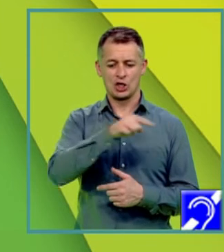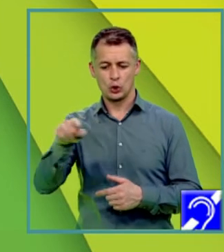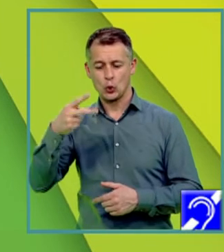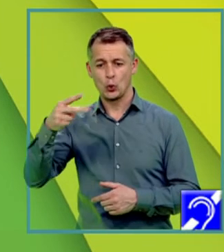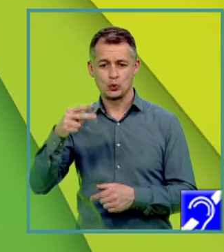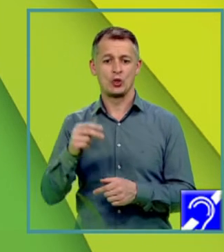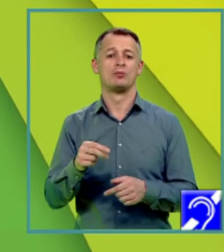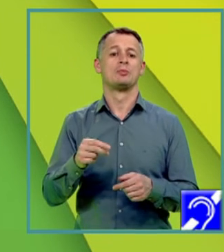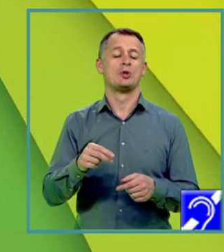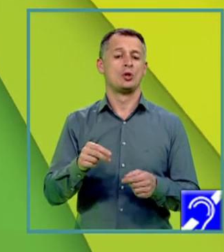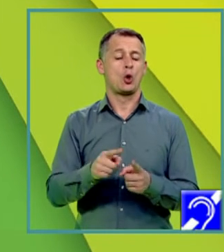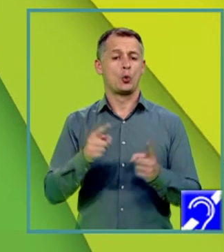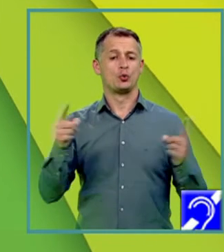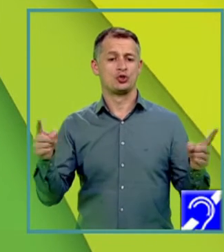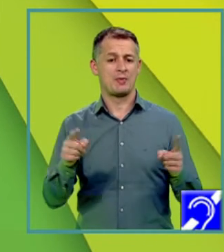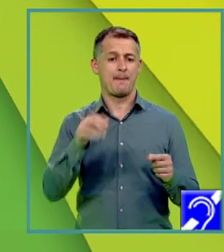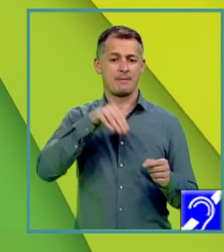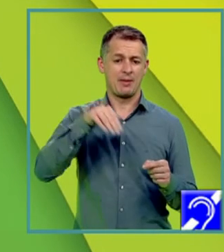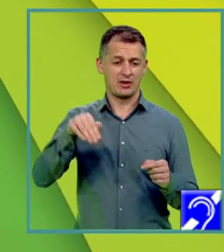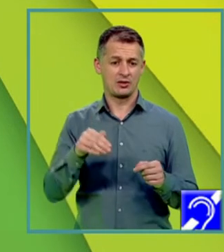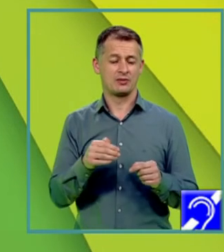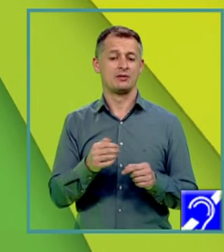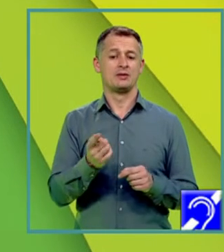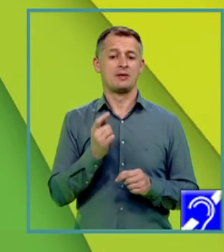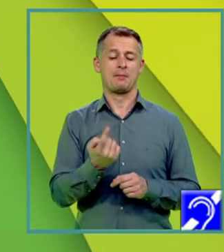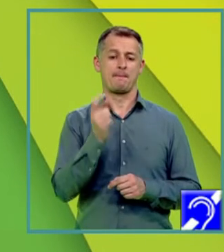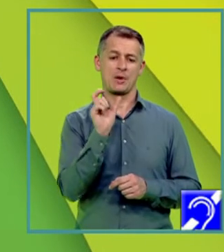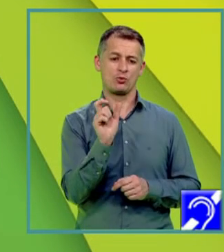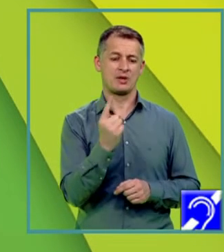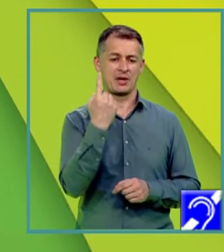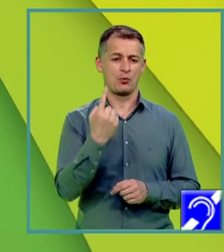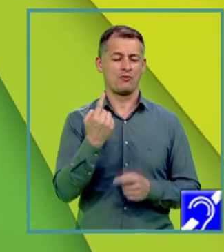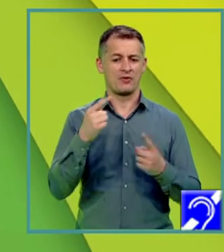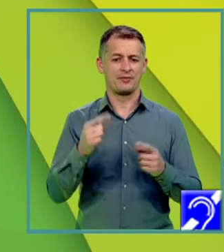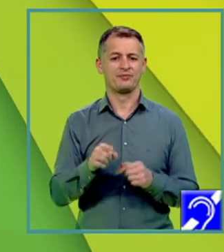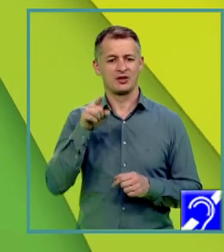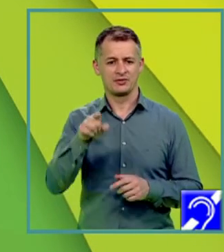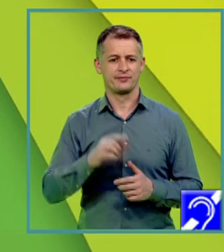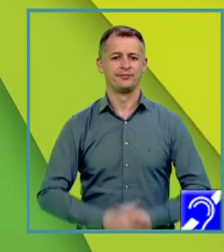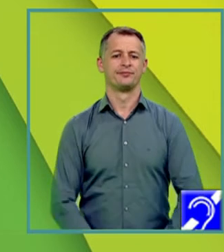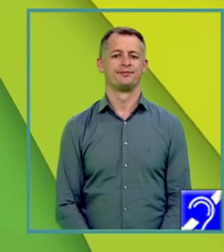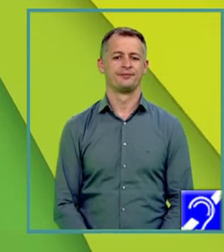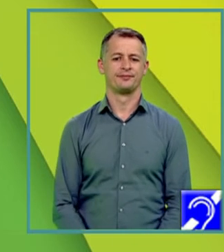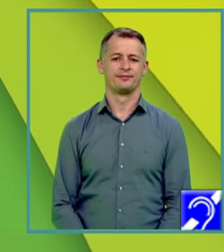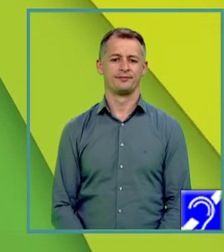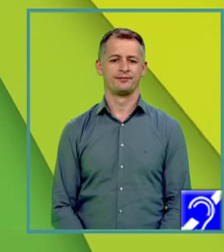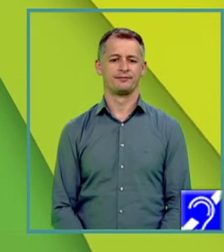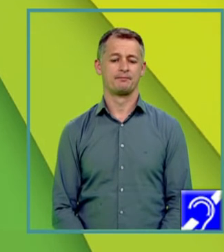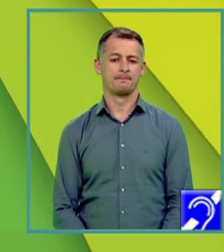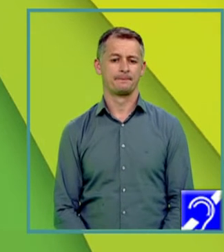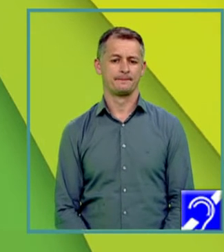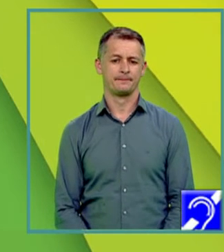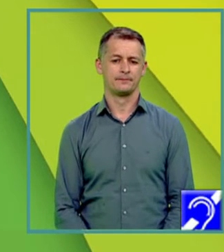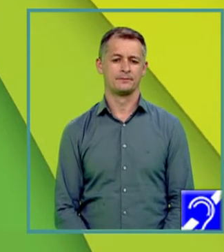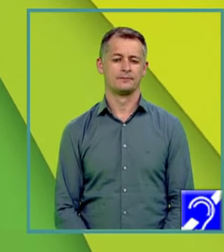lungime exprimată în milimetri a unei plăcuțe din primul tip este vorba de acest tip să spunem plăcuțe